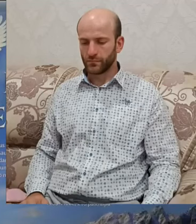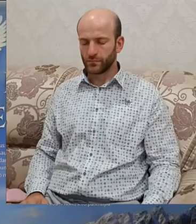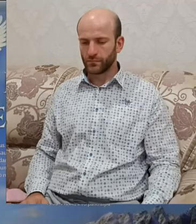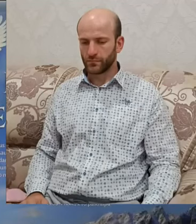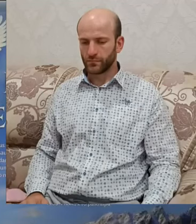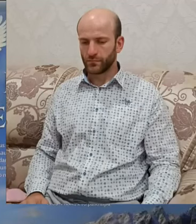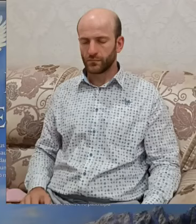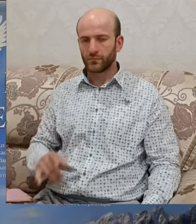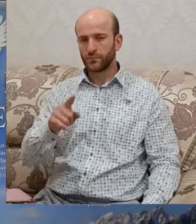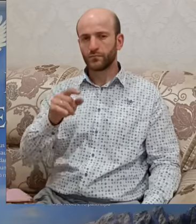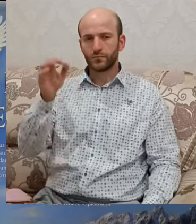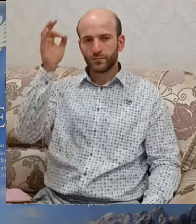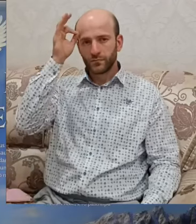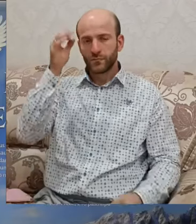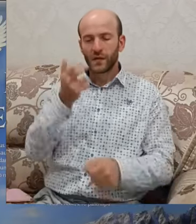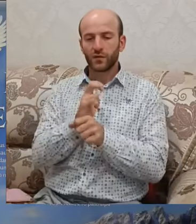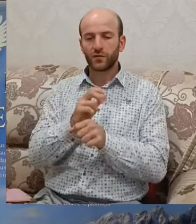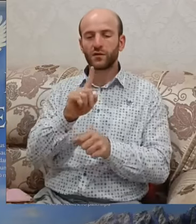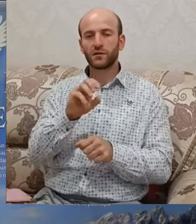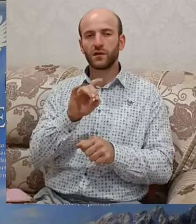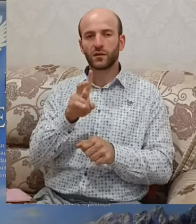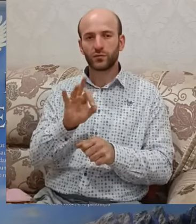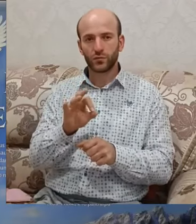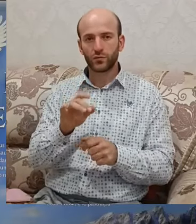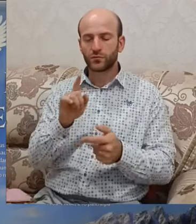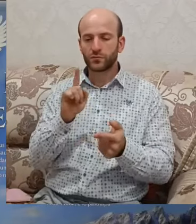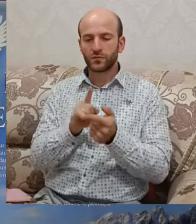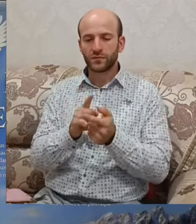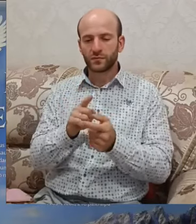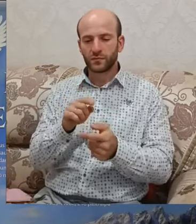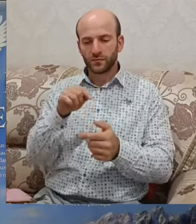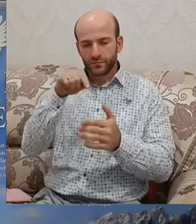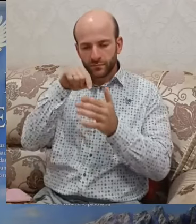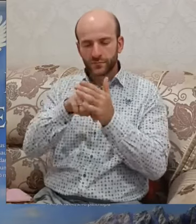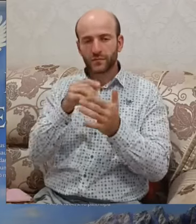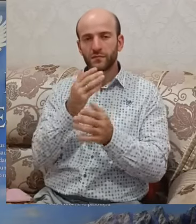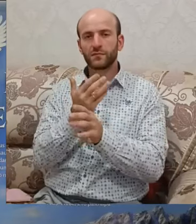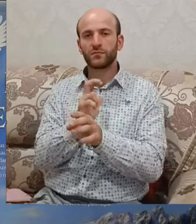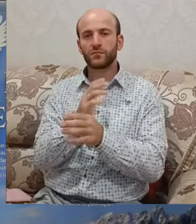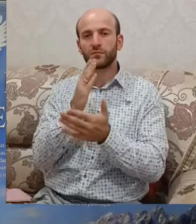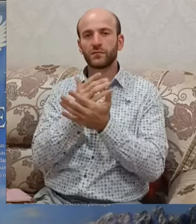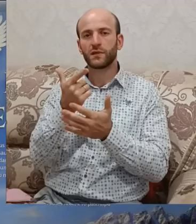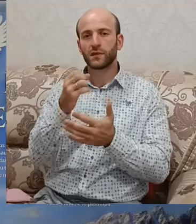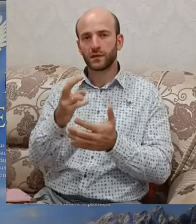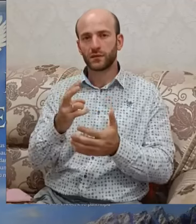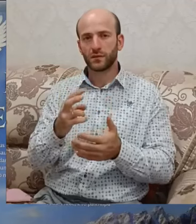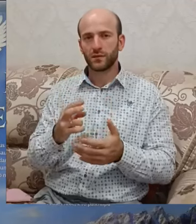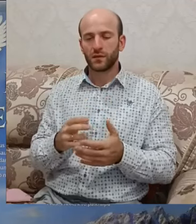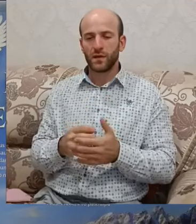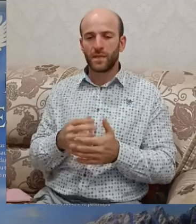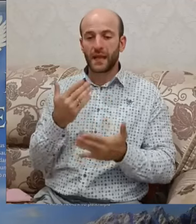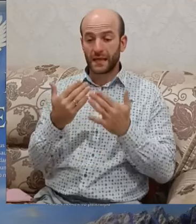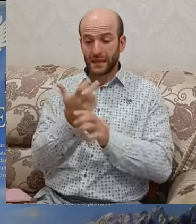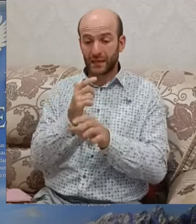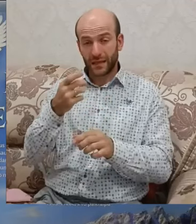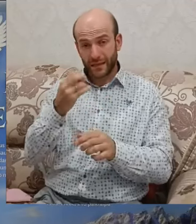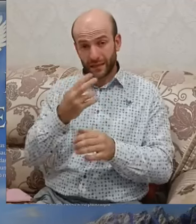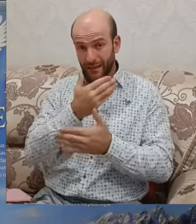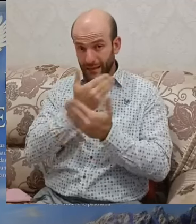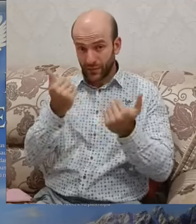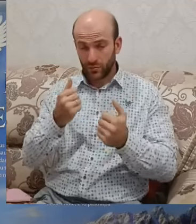ядро. Genas. Gen. Ar suprantate, jei jis jo neturi, tada jis negyvens. Понимаете, если у него нету этого, он не будет